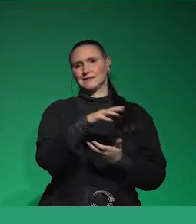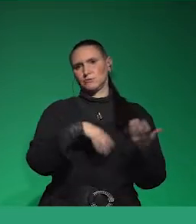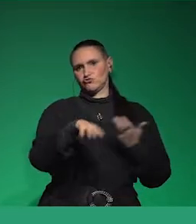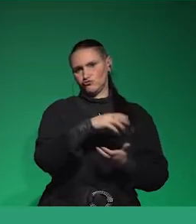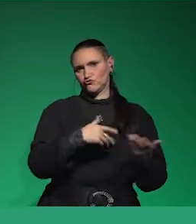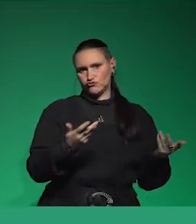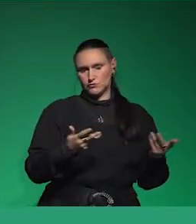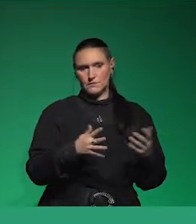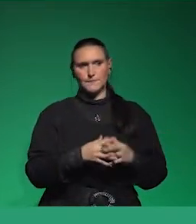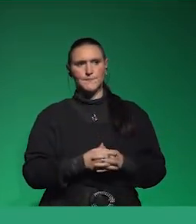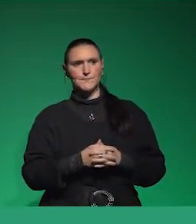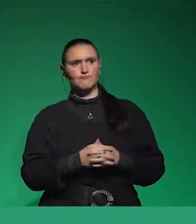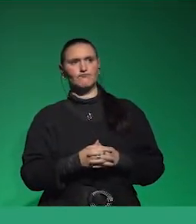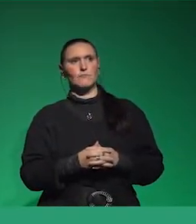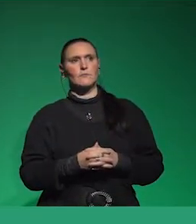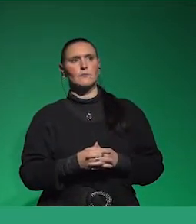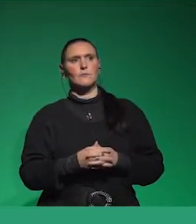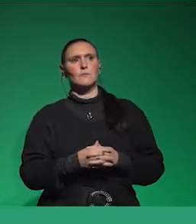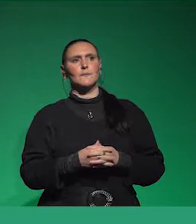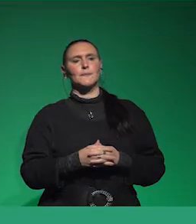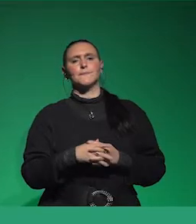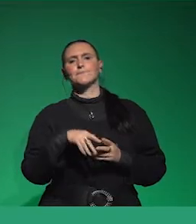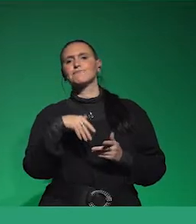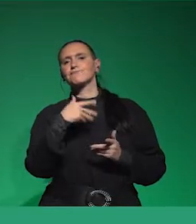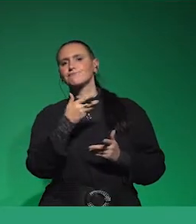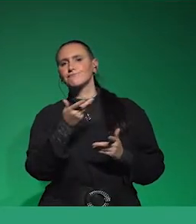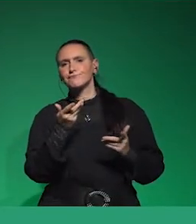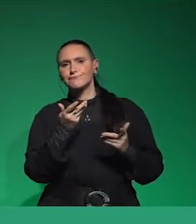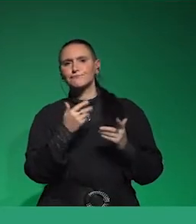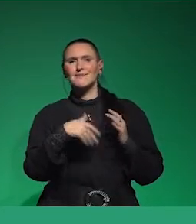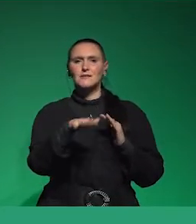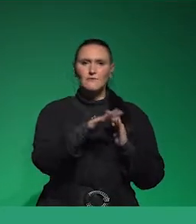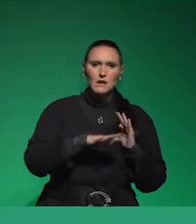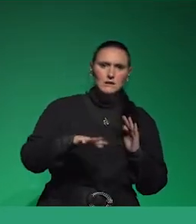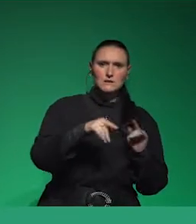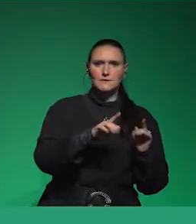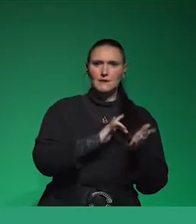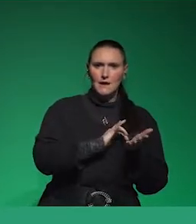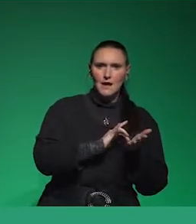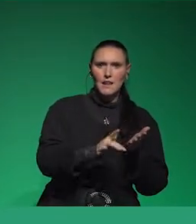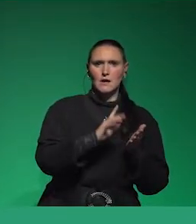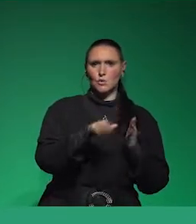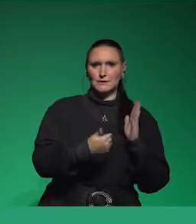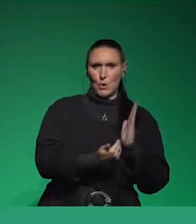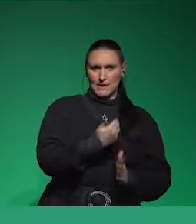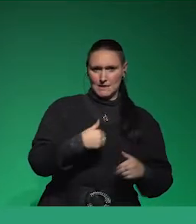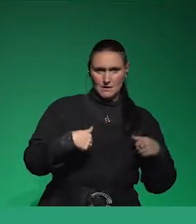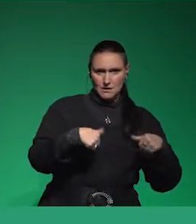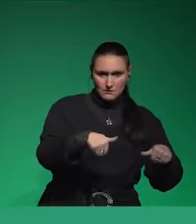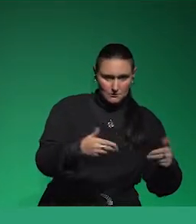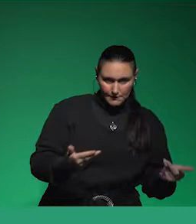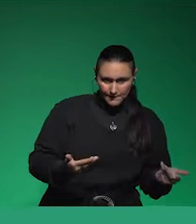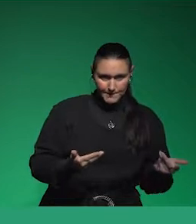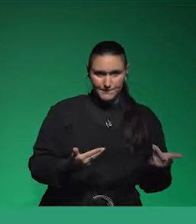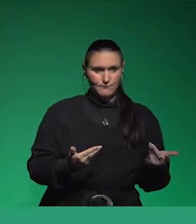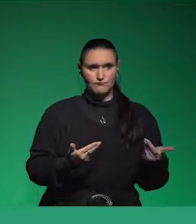Wir wollen nun nicht alle Kahlflächen neu bepflanzen. Das wird erstmal nicht